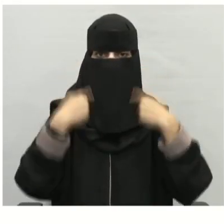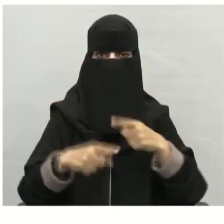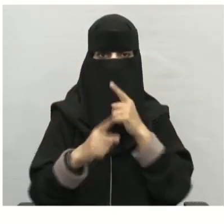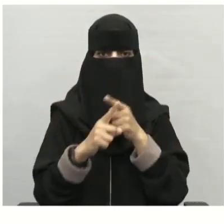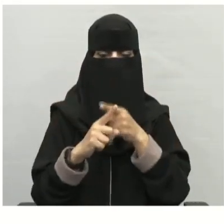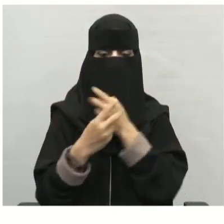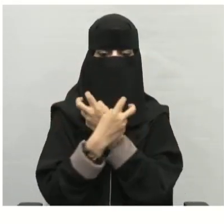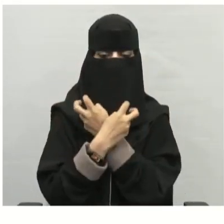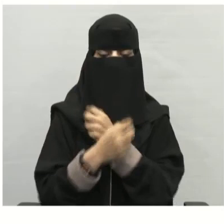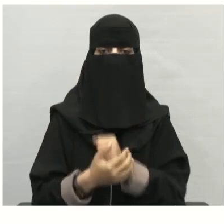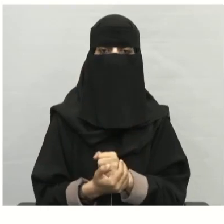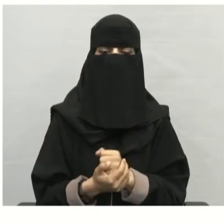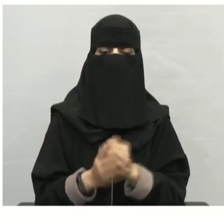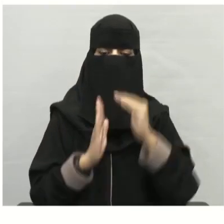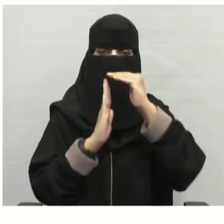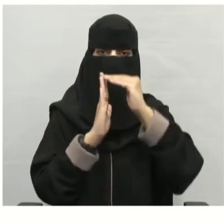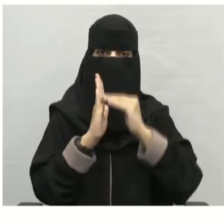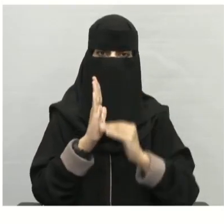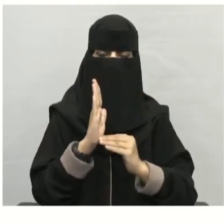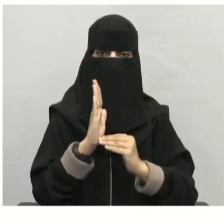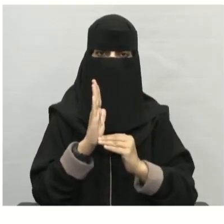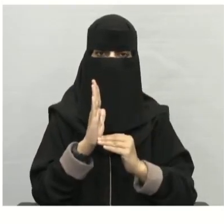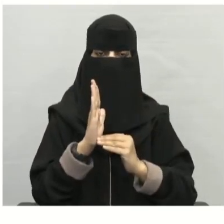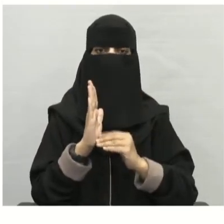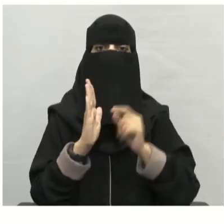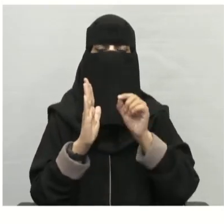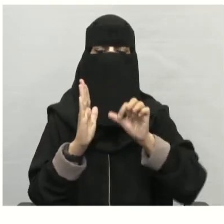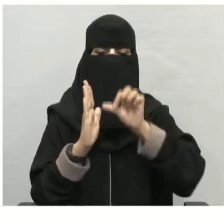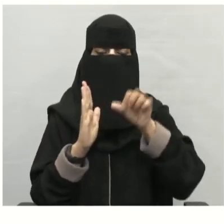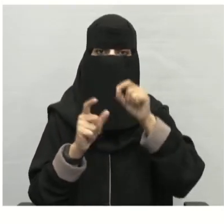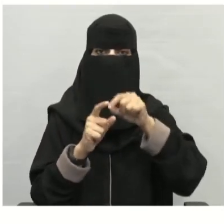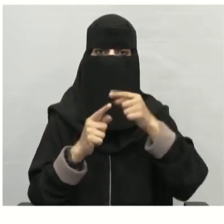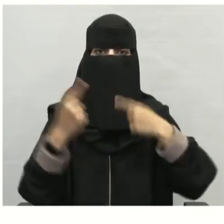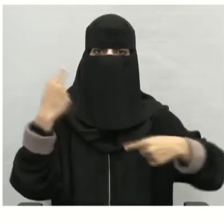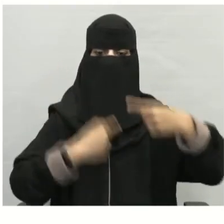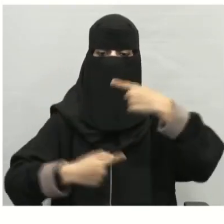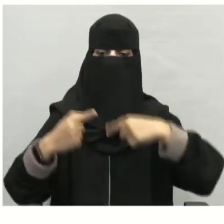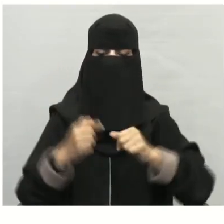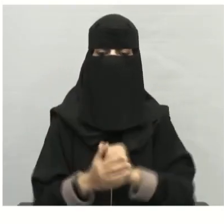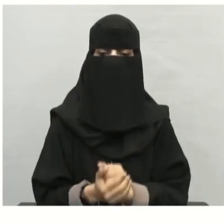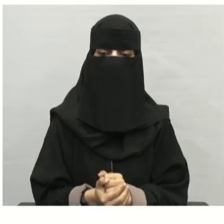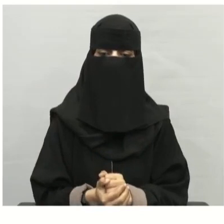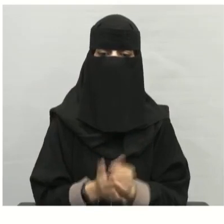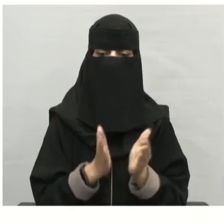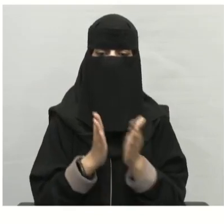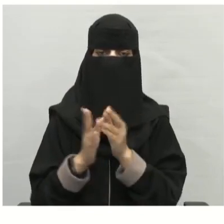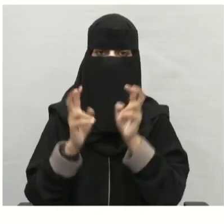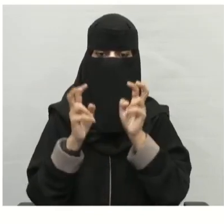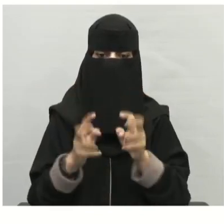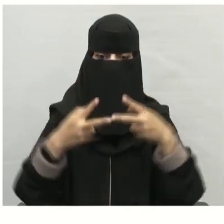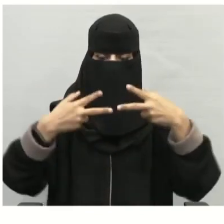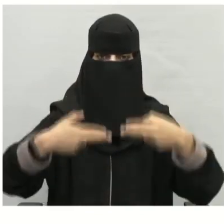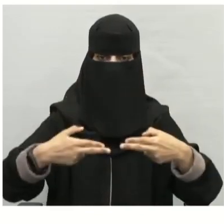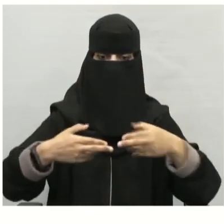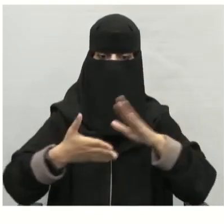صحه عظامك ايضا خفض مستوى الدهون في الدم الحد من